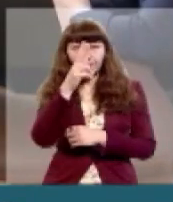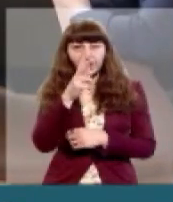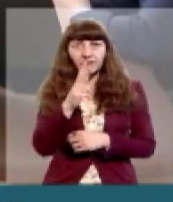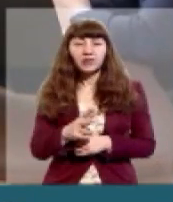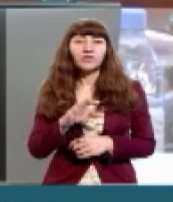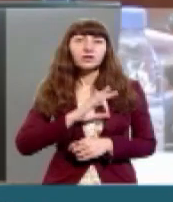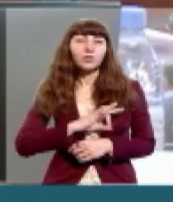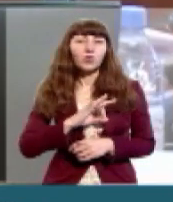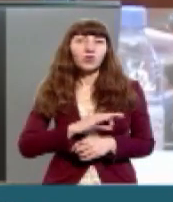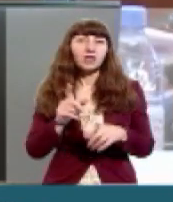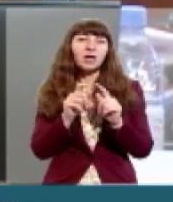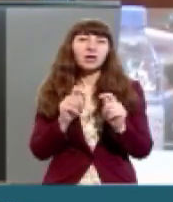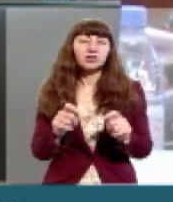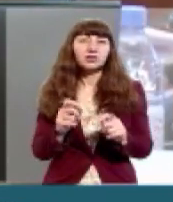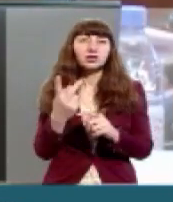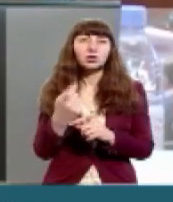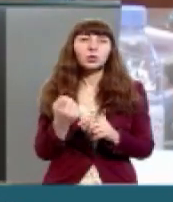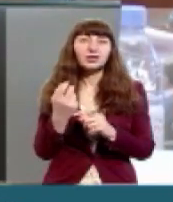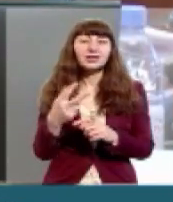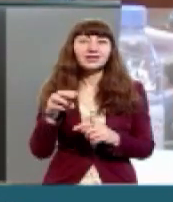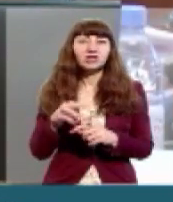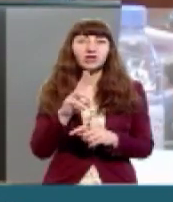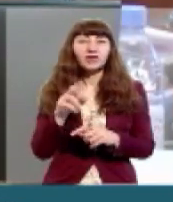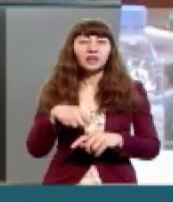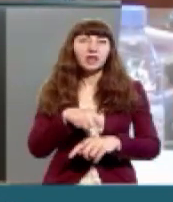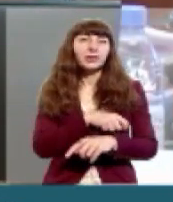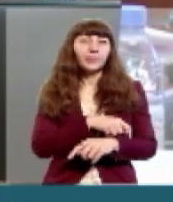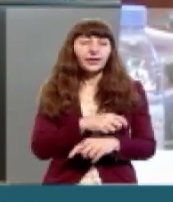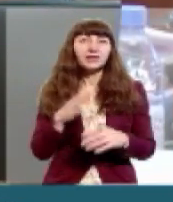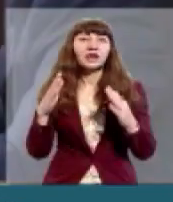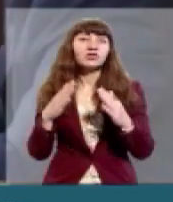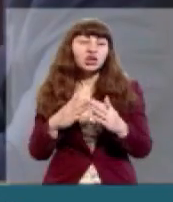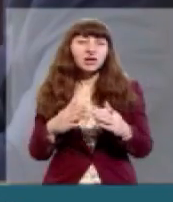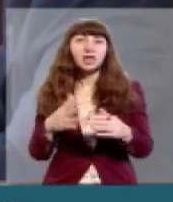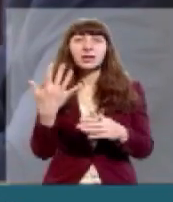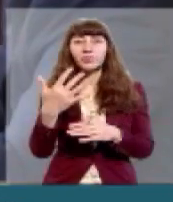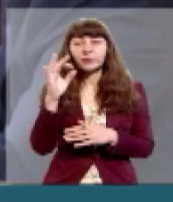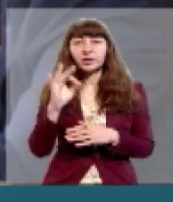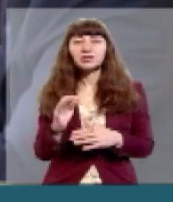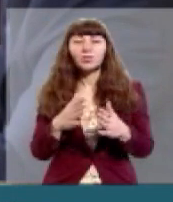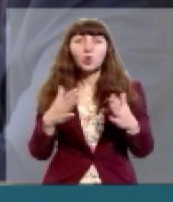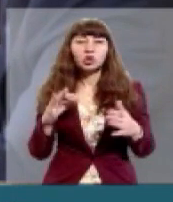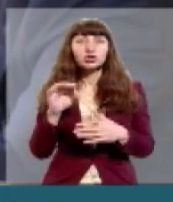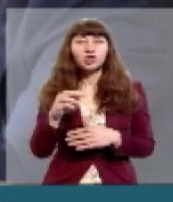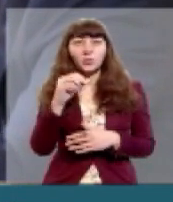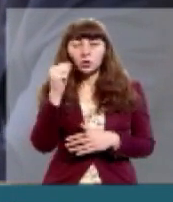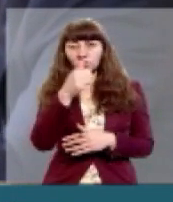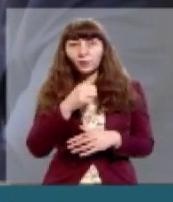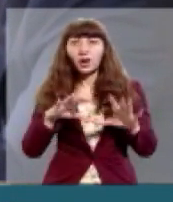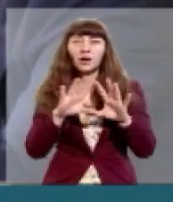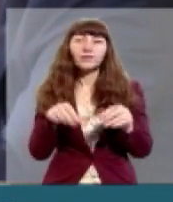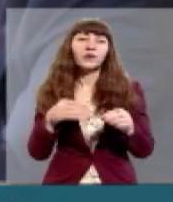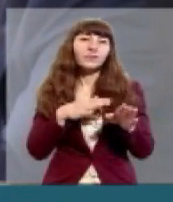в эксплуатацию введено 113 тысяч квадратных метров жилья, что на 5% больше в сравнении с прошлым годом.